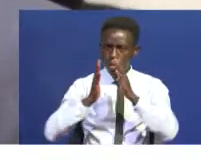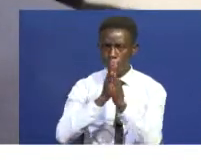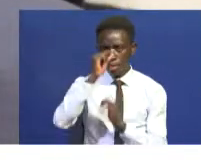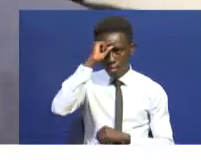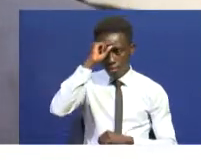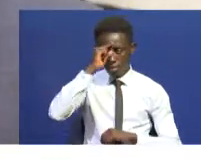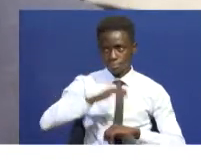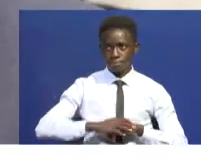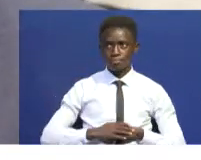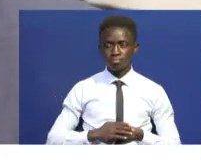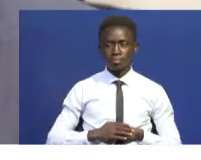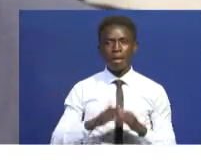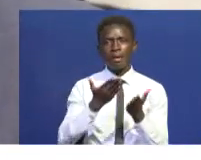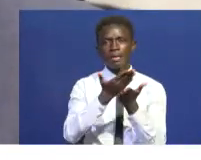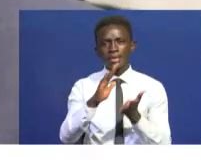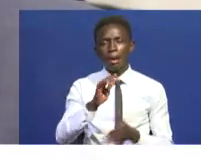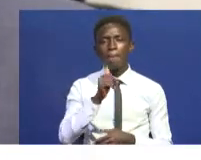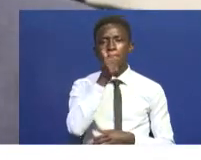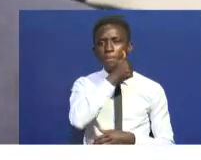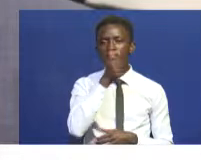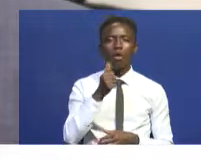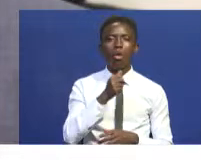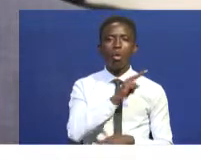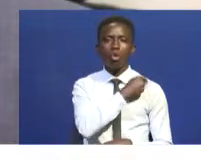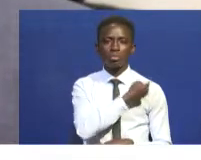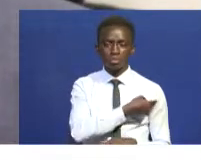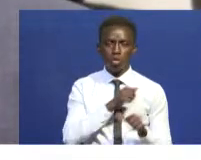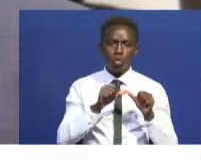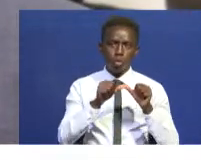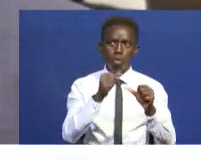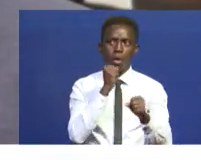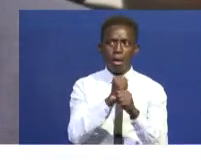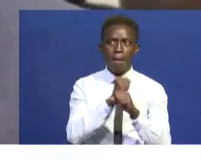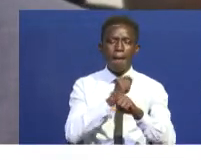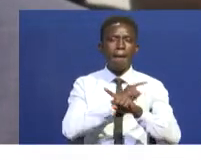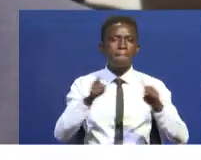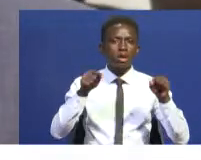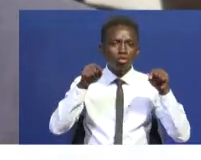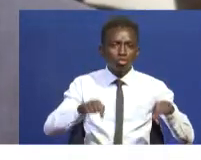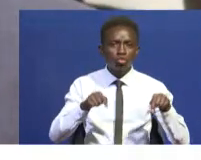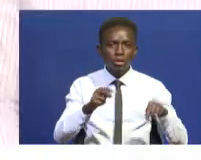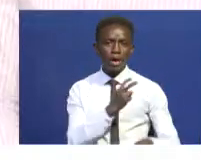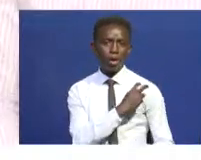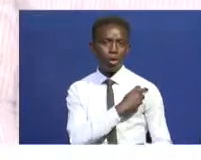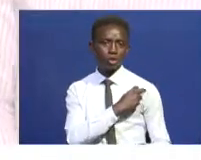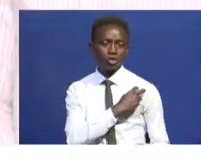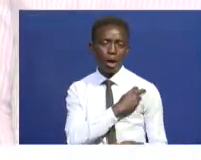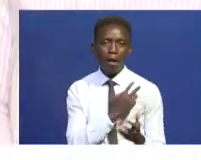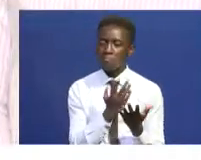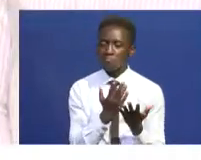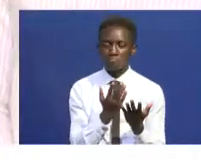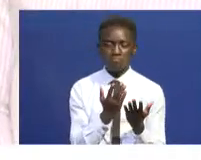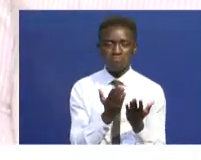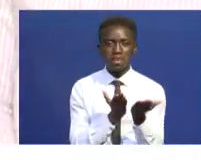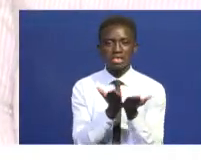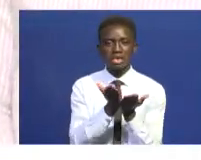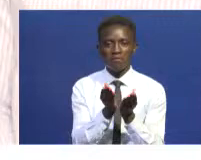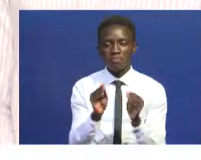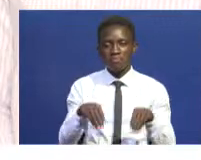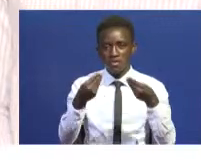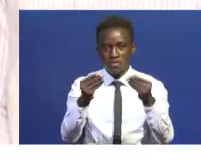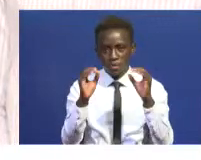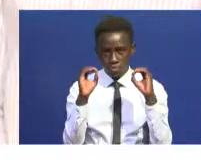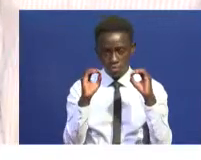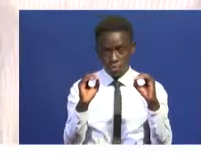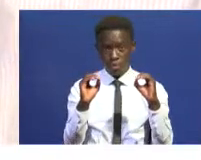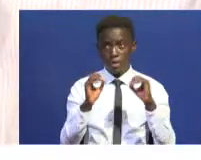are still working, but as of today, all the consultants will not be offering services just like doctors are out. And what that means is that